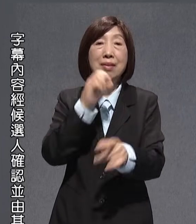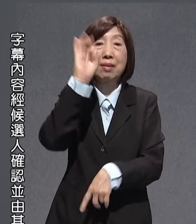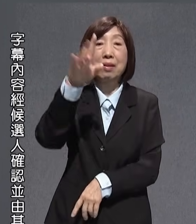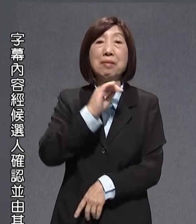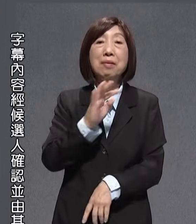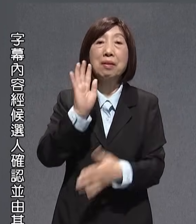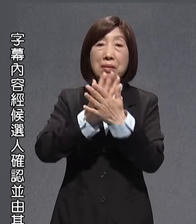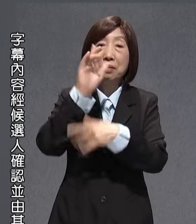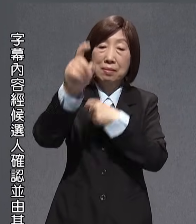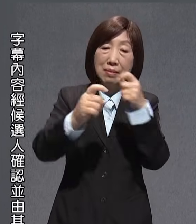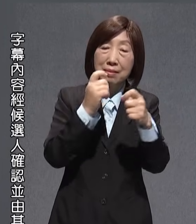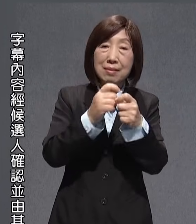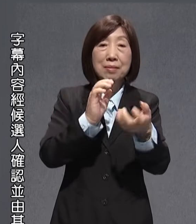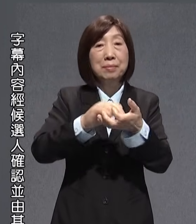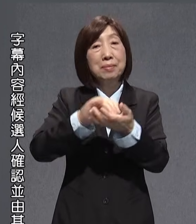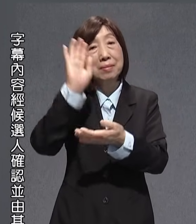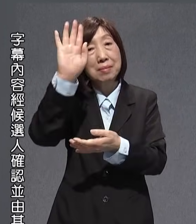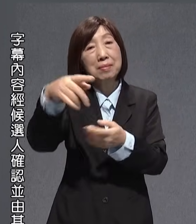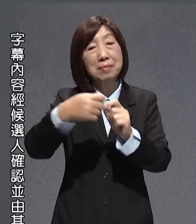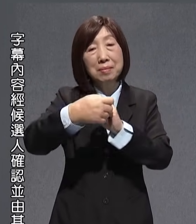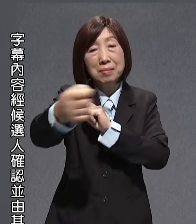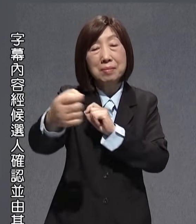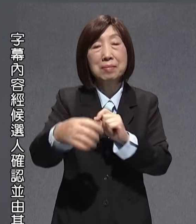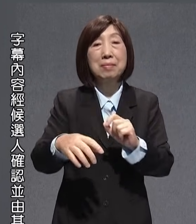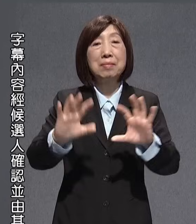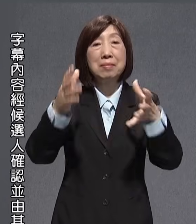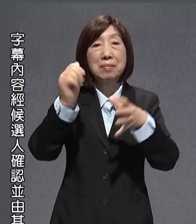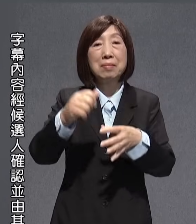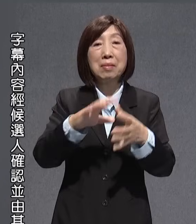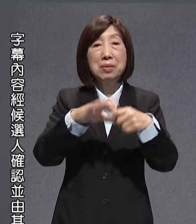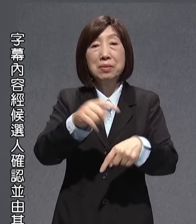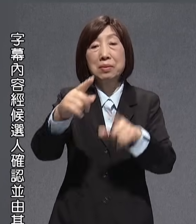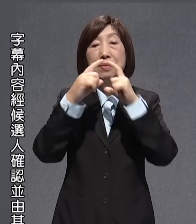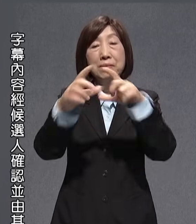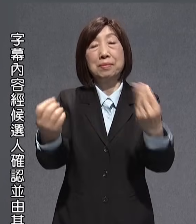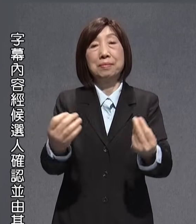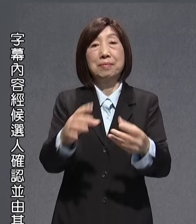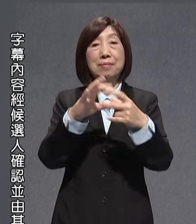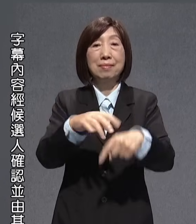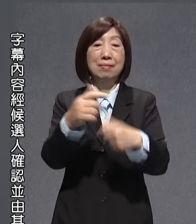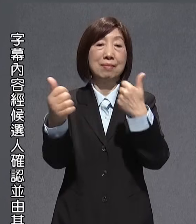来10年甚至更久的总统，所以回避这个问题，这